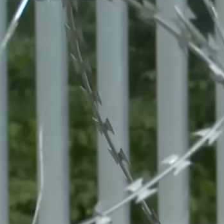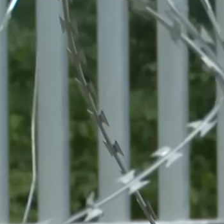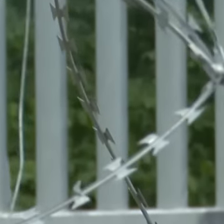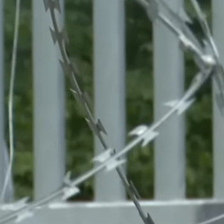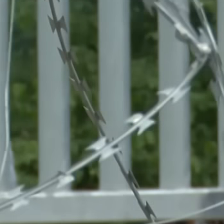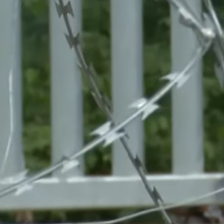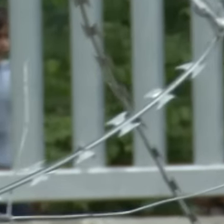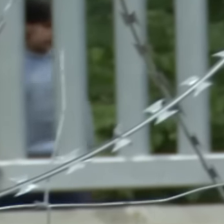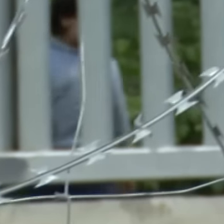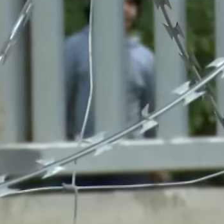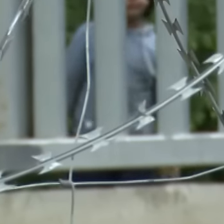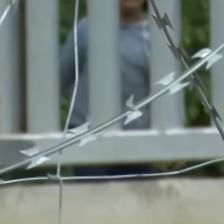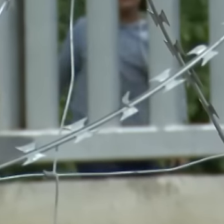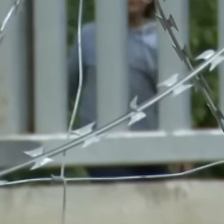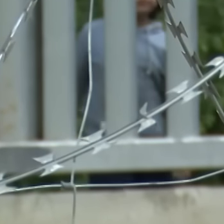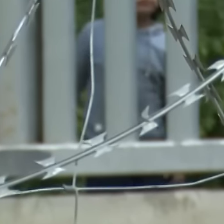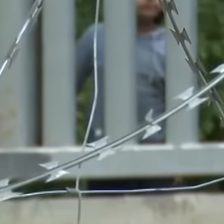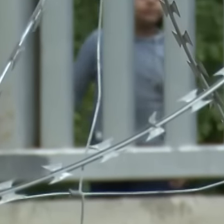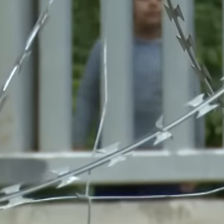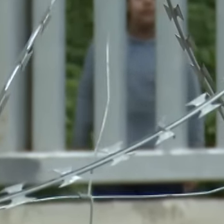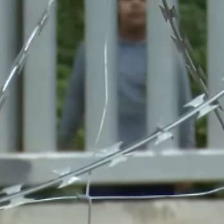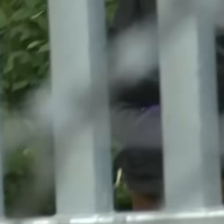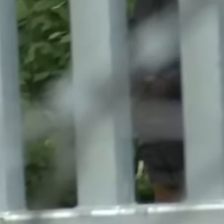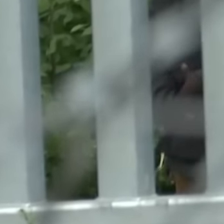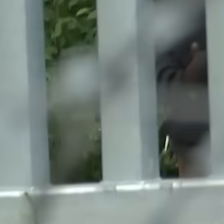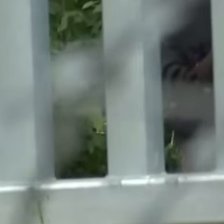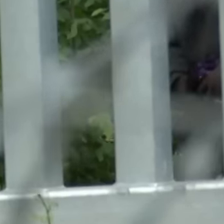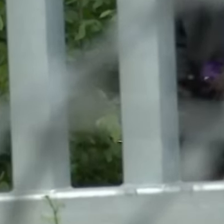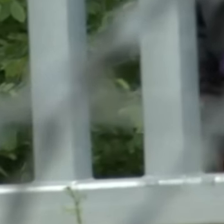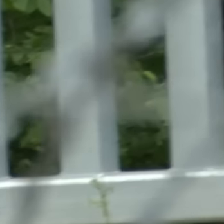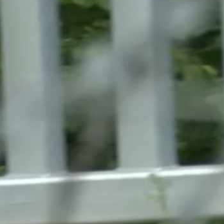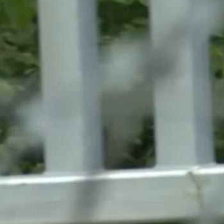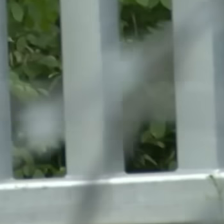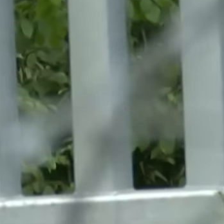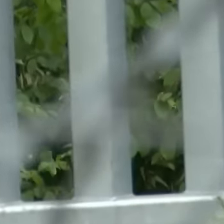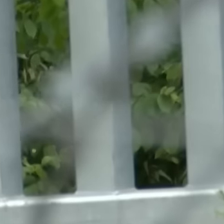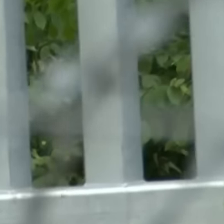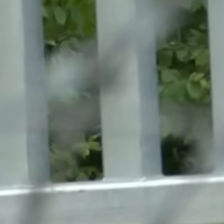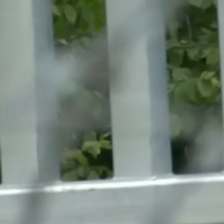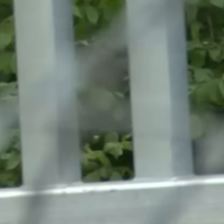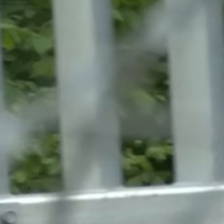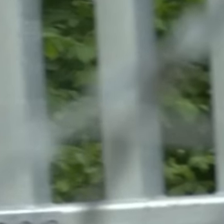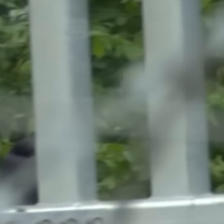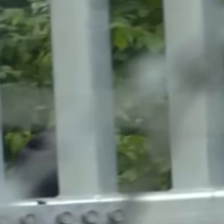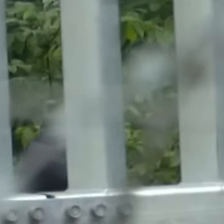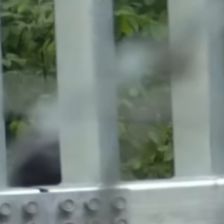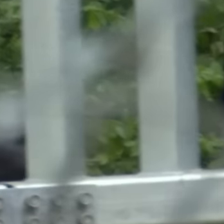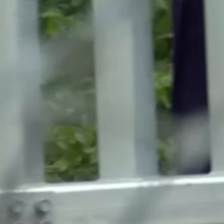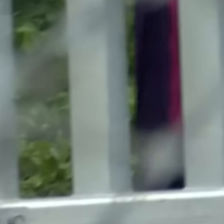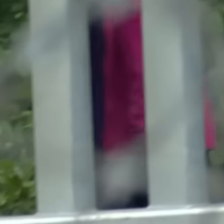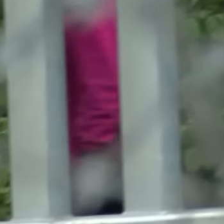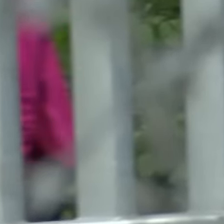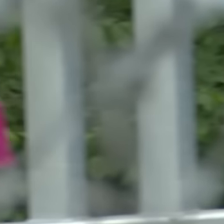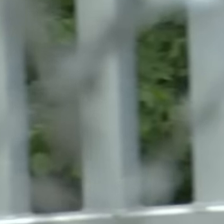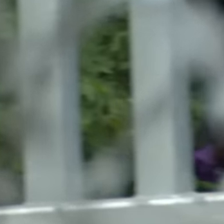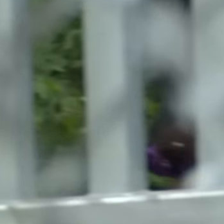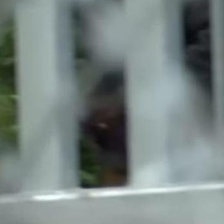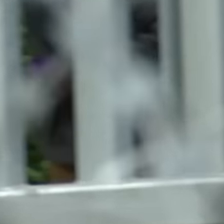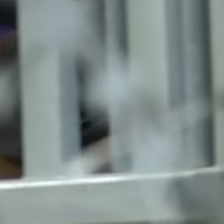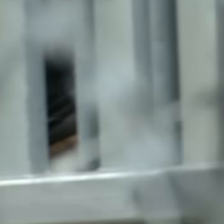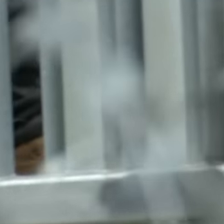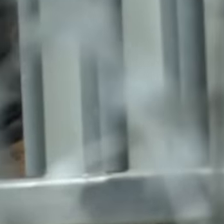jest taka kluczowa informacja, że broń jest ważna, uzbrojenie jest ważne, ale morale jest najważniejsze. Najlepsza broń nie wystarczy,